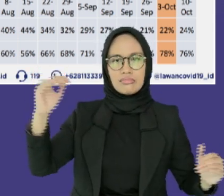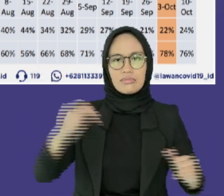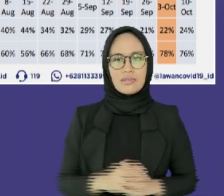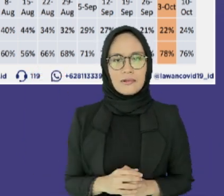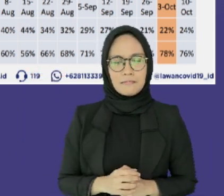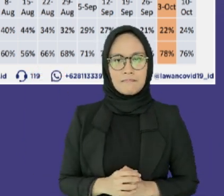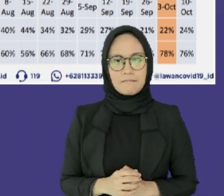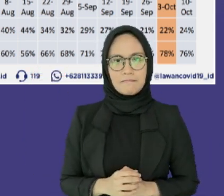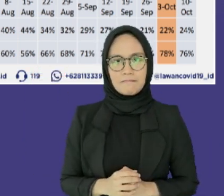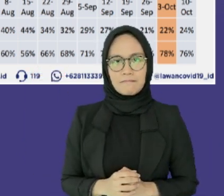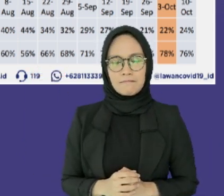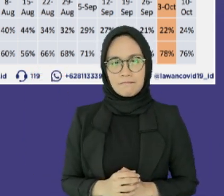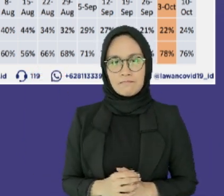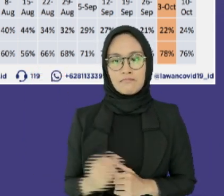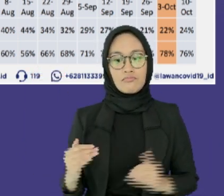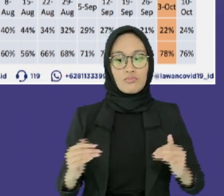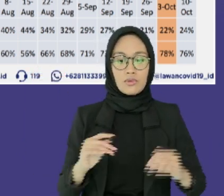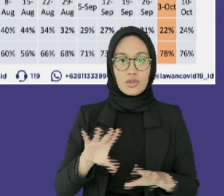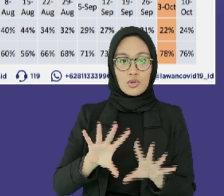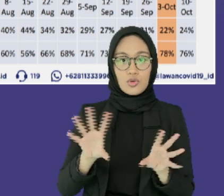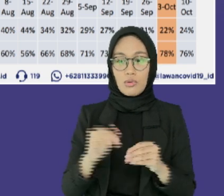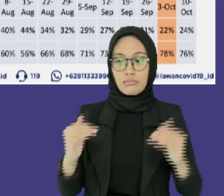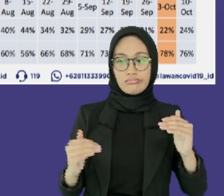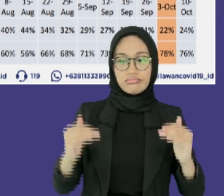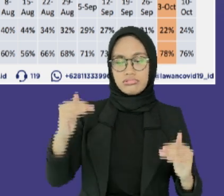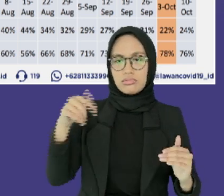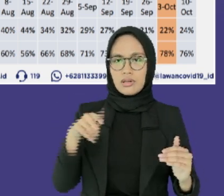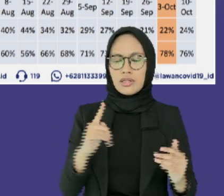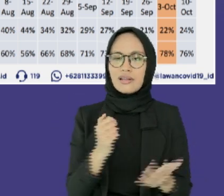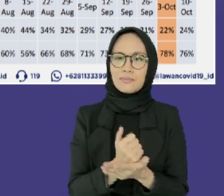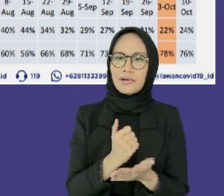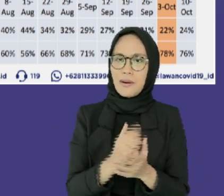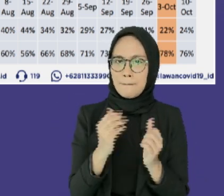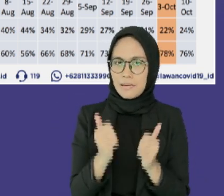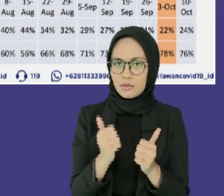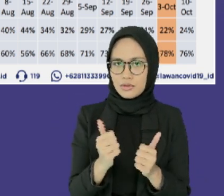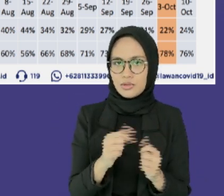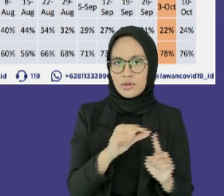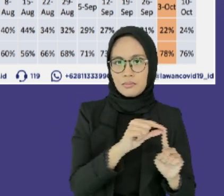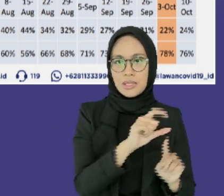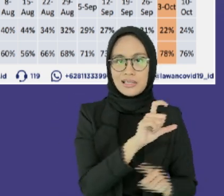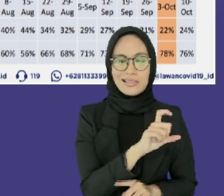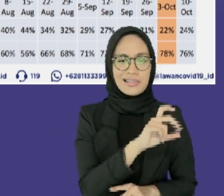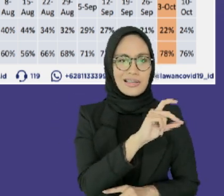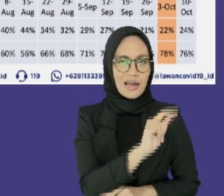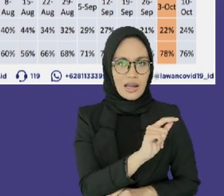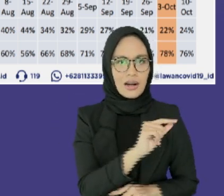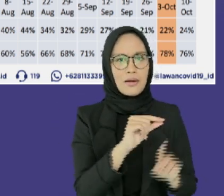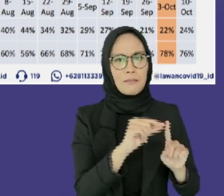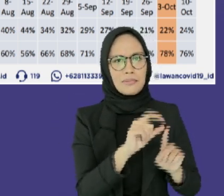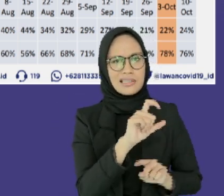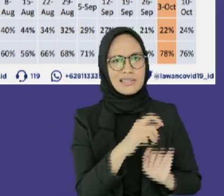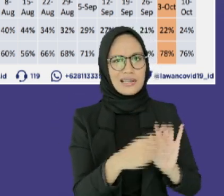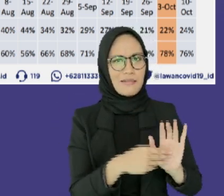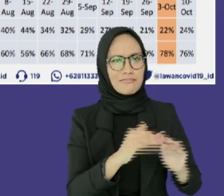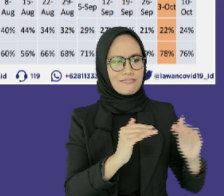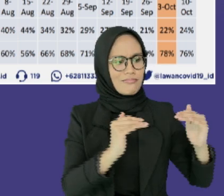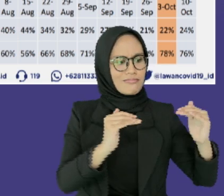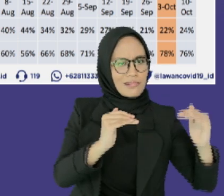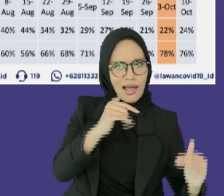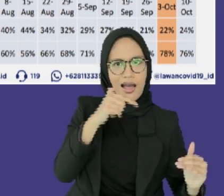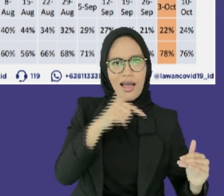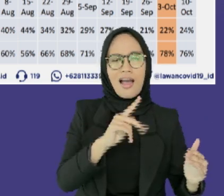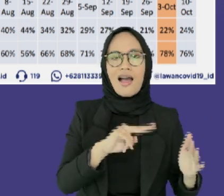patut untuk diapresiasi dan angka gabungan PCR dan tcm yang rendah ini dapat menandakan jumlah orang yang